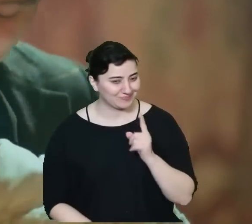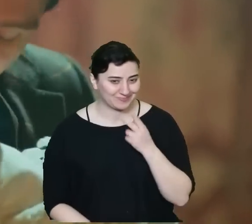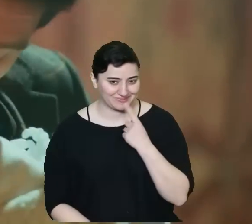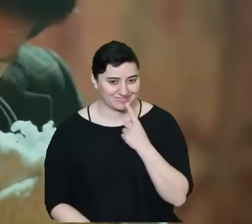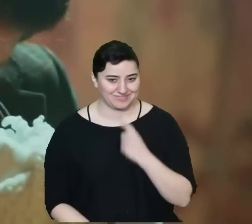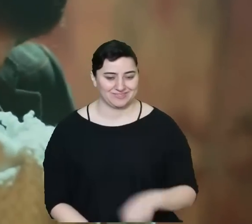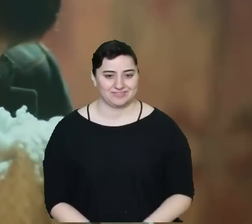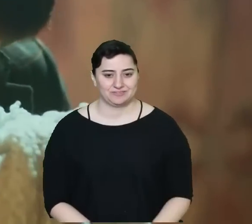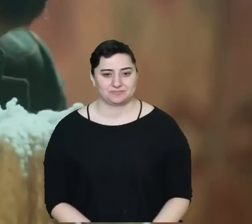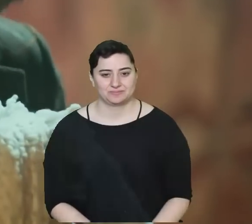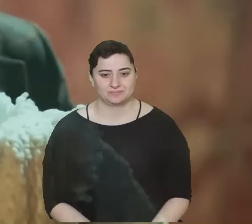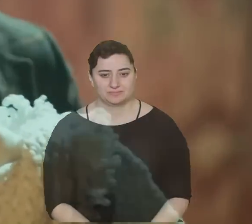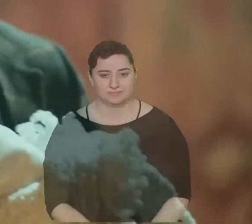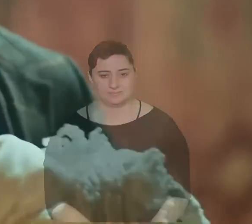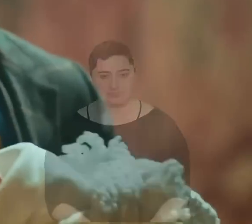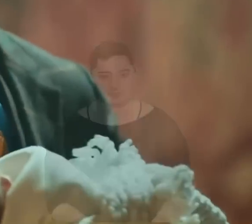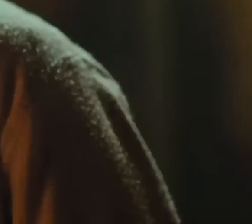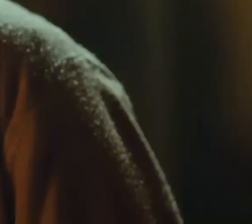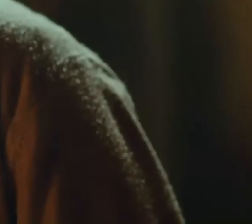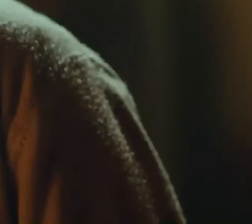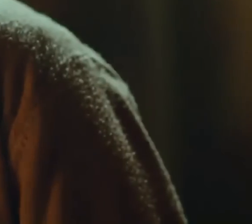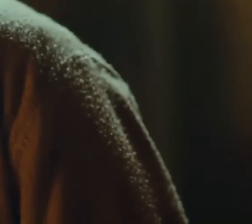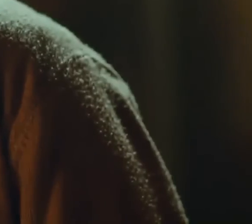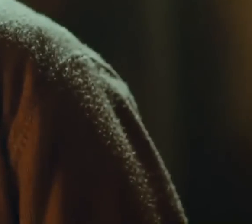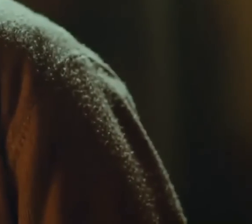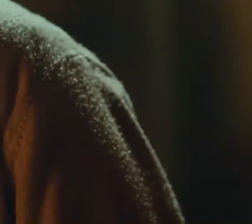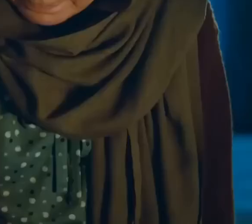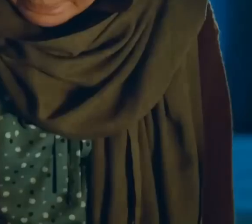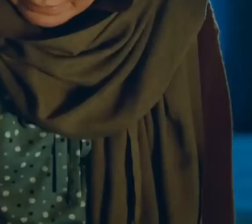ha? Koklayarak öptü.